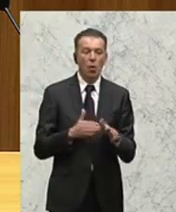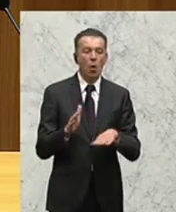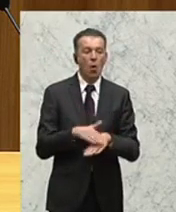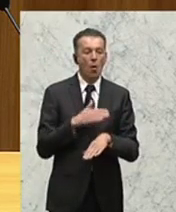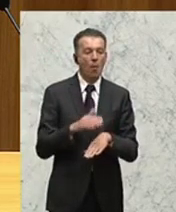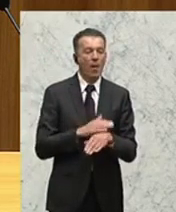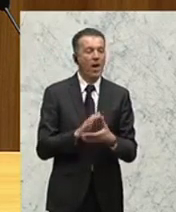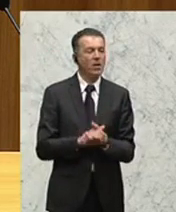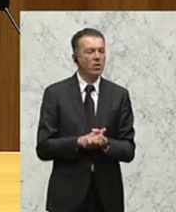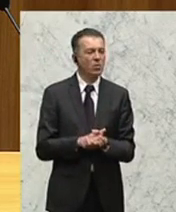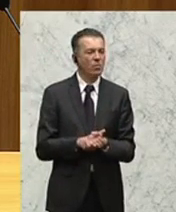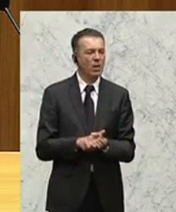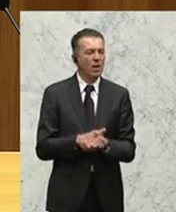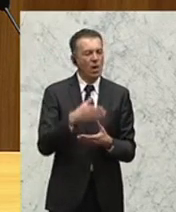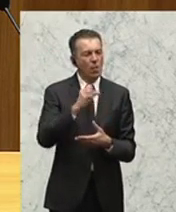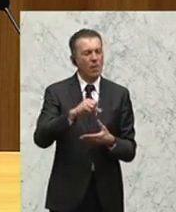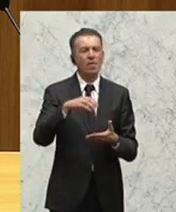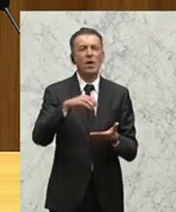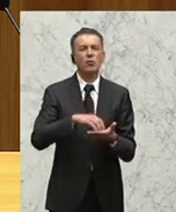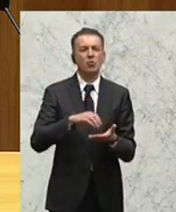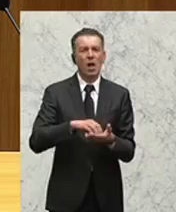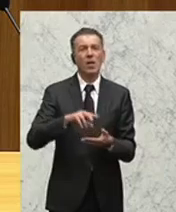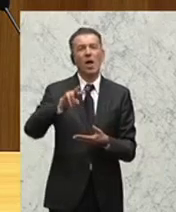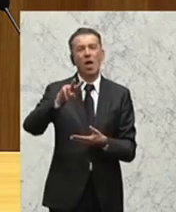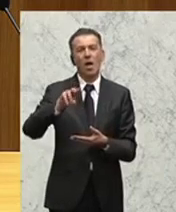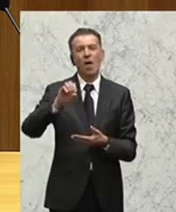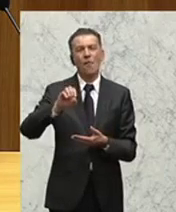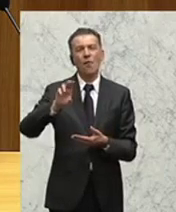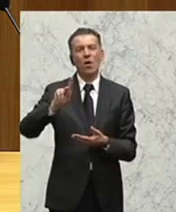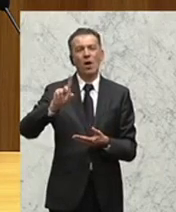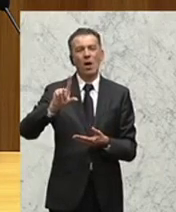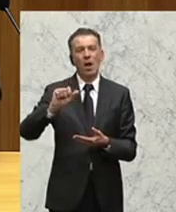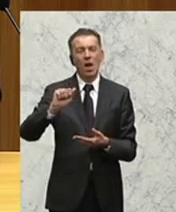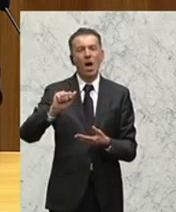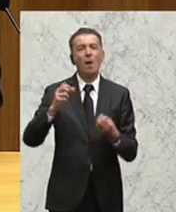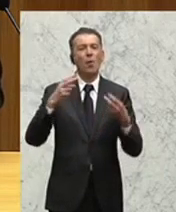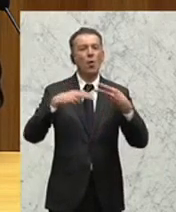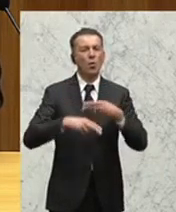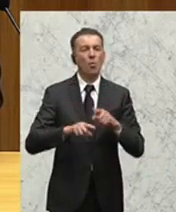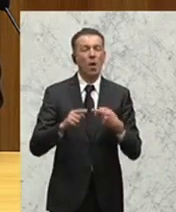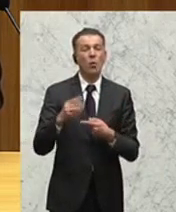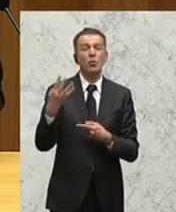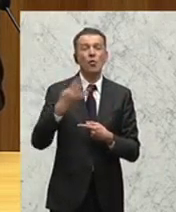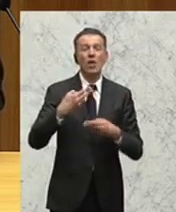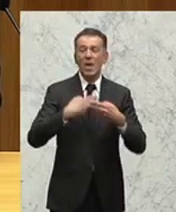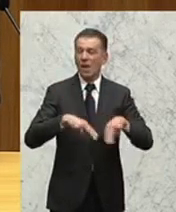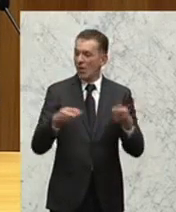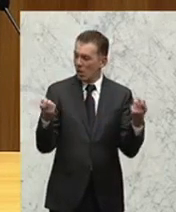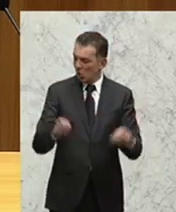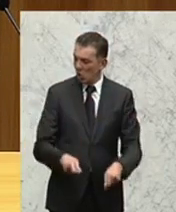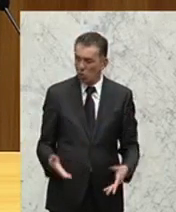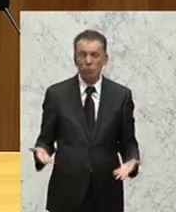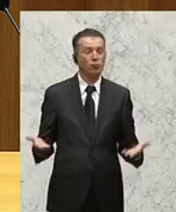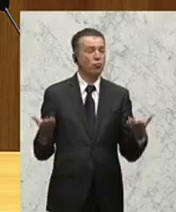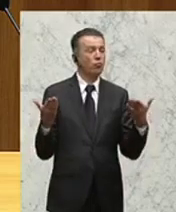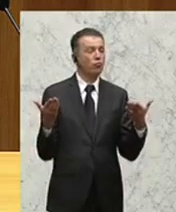aus Aurach am Hang, ich habe das gebracht von der Bezirksstadt Vöcklerbruck. Bei uns haben 4 Wirte geschlossen. Und wie ich heute früh zu